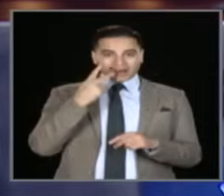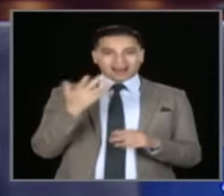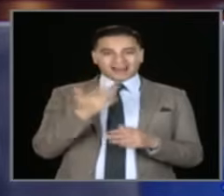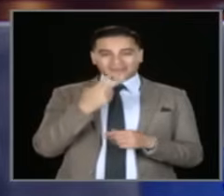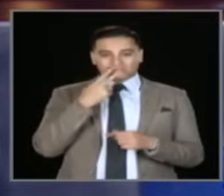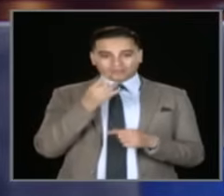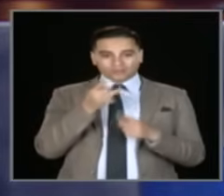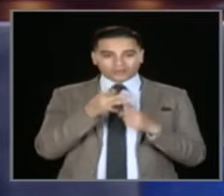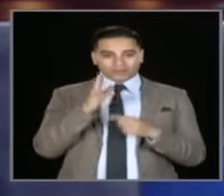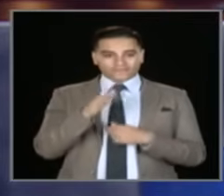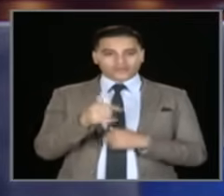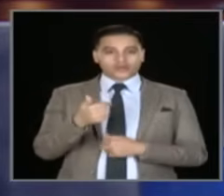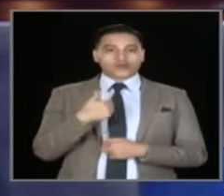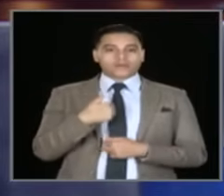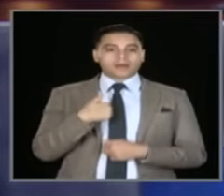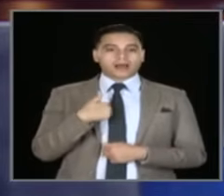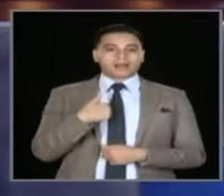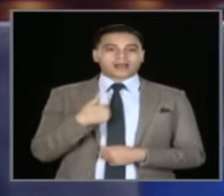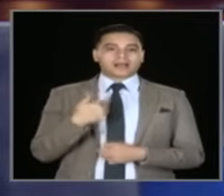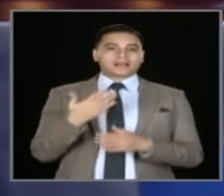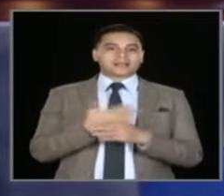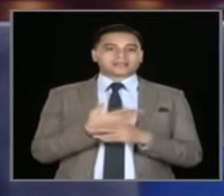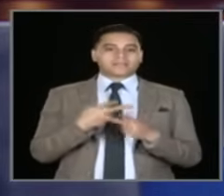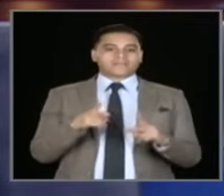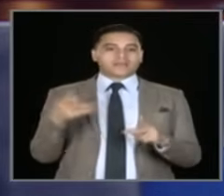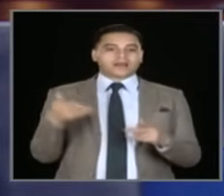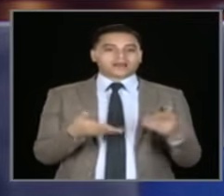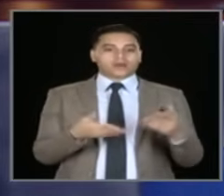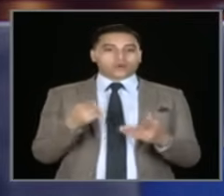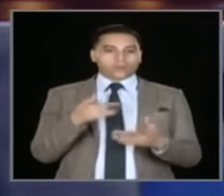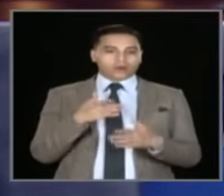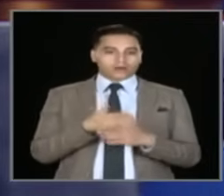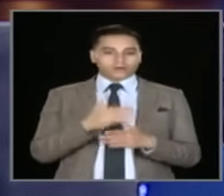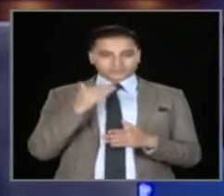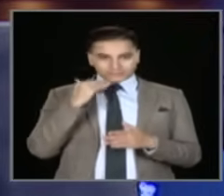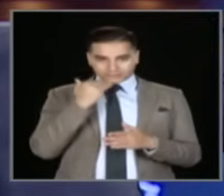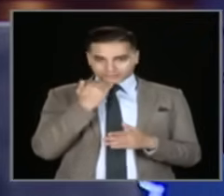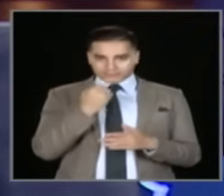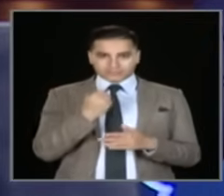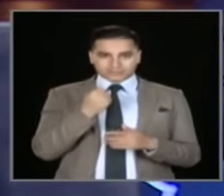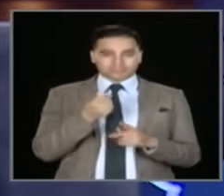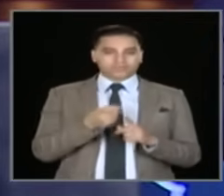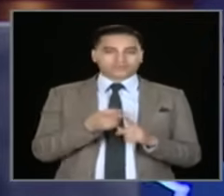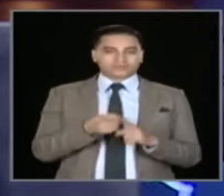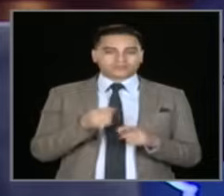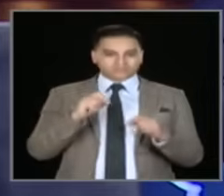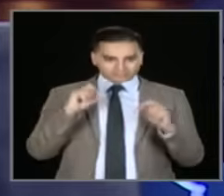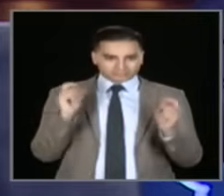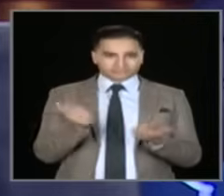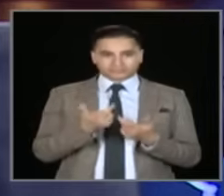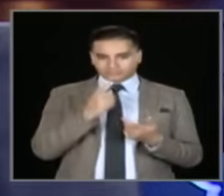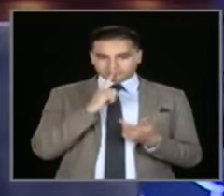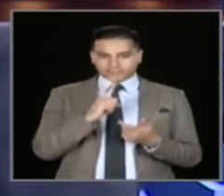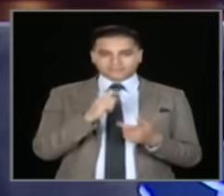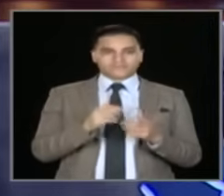بيشرب مخدرات يبقى أنا اللي مدخلها البلد. للدرجة دي كان مصمم على محاربة المخدرات في